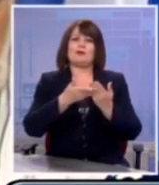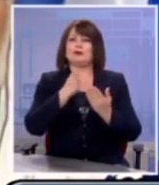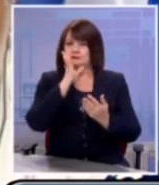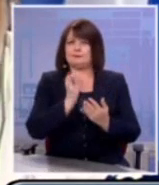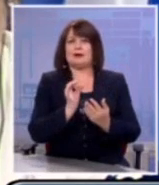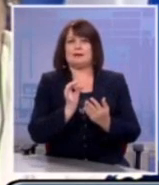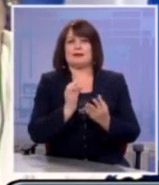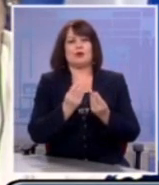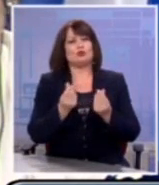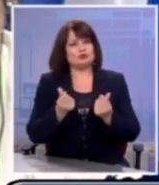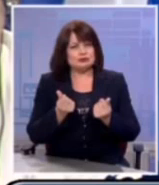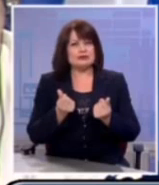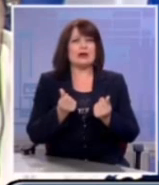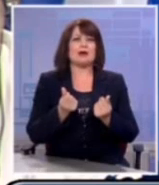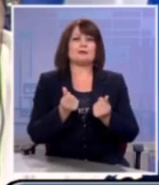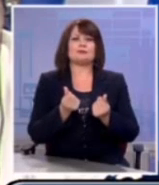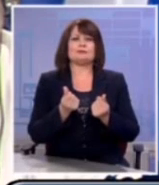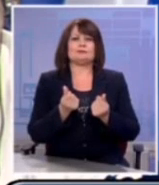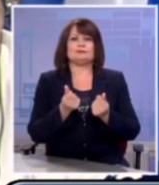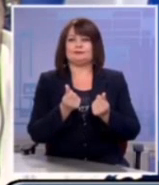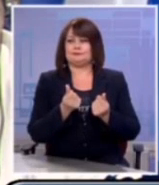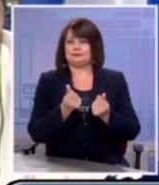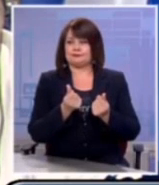ουσιαστικά στην